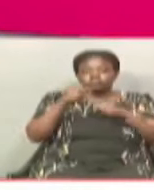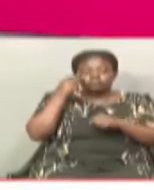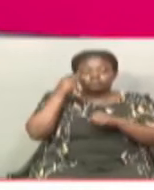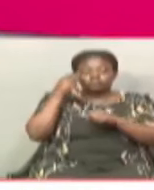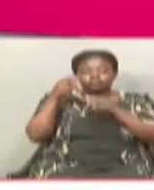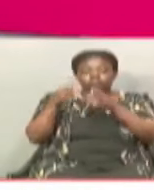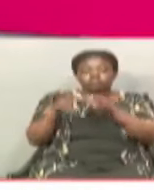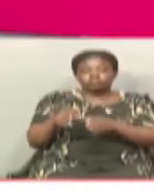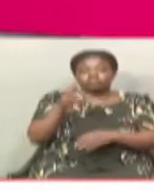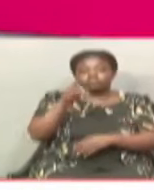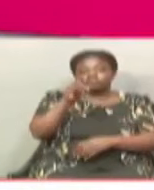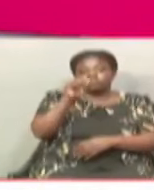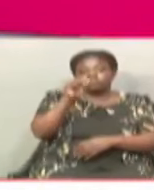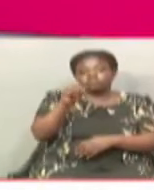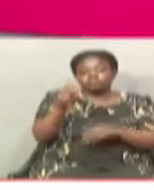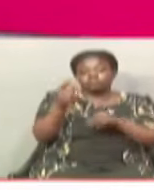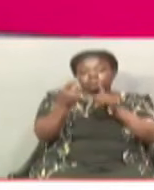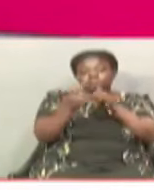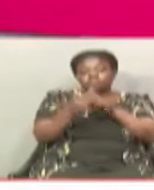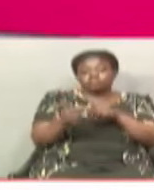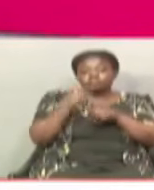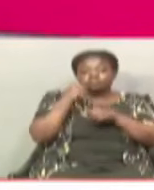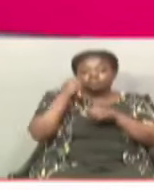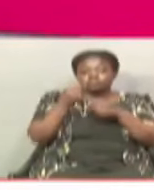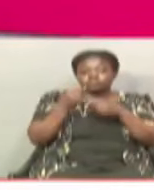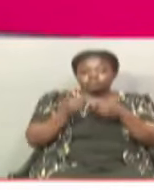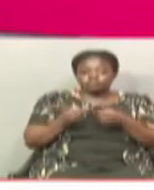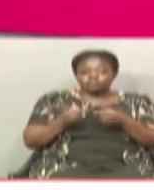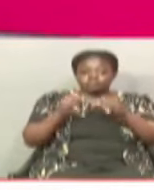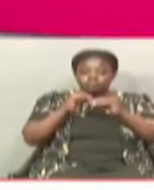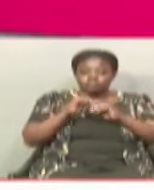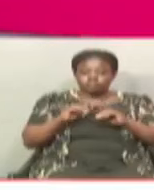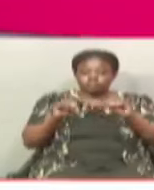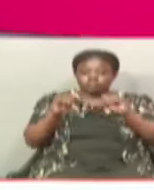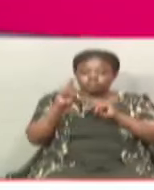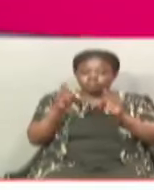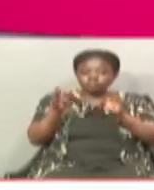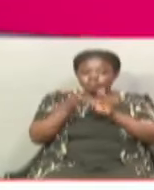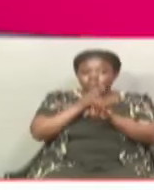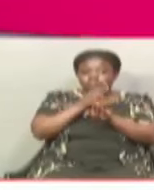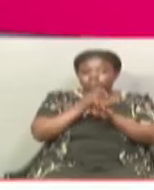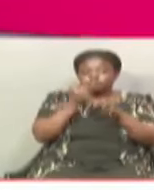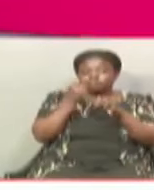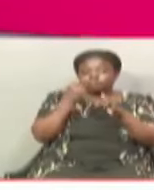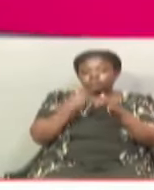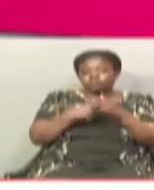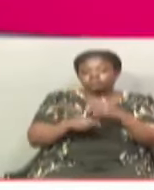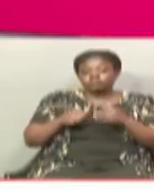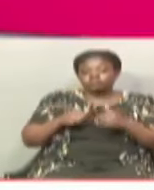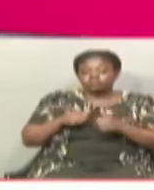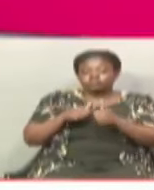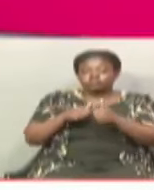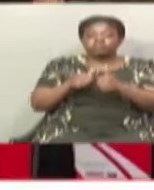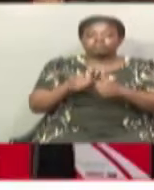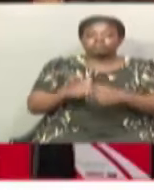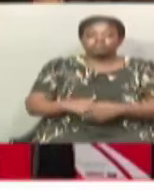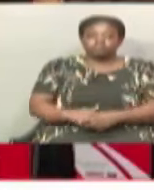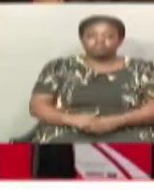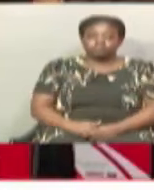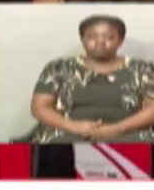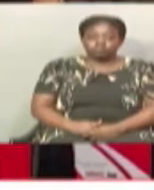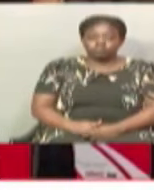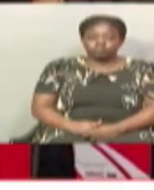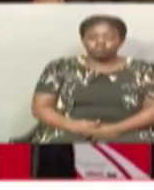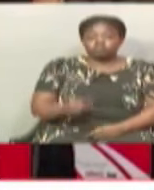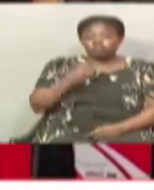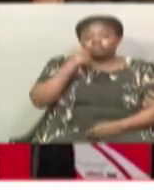Wanyama asinkanya bagenda okubangula abantu n'abalambika ku ebyo ebinaagobererwa.